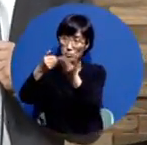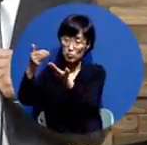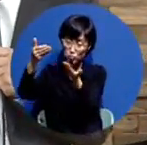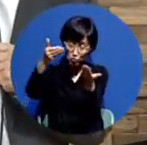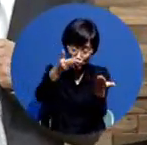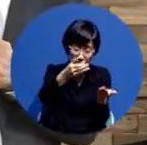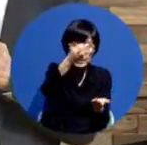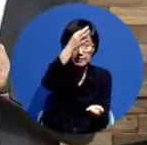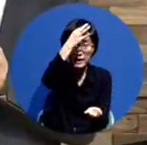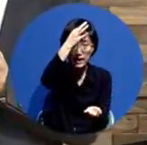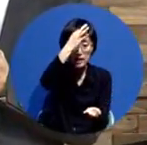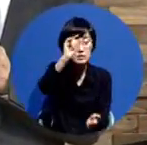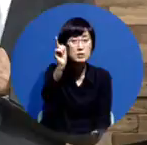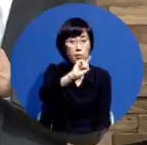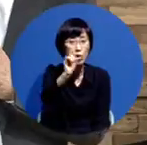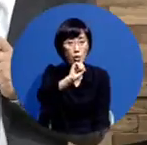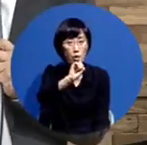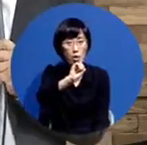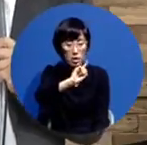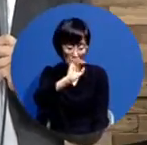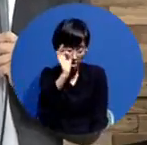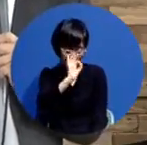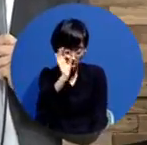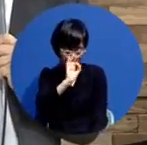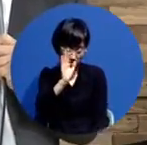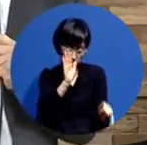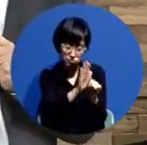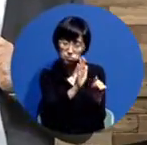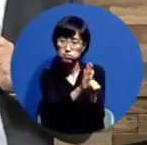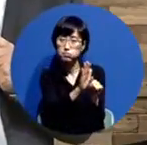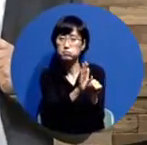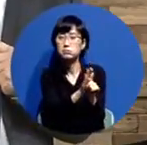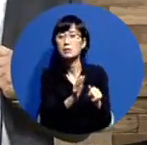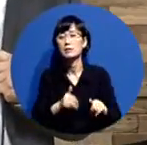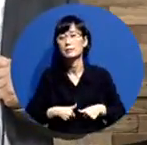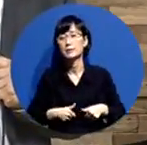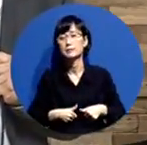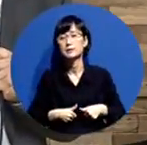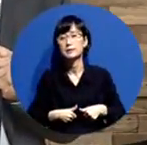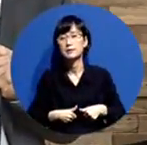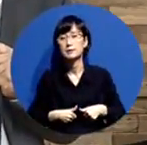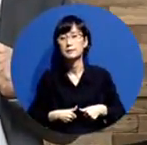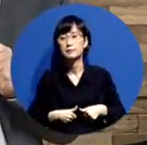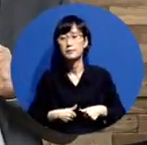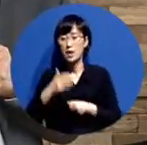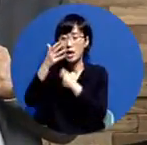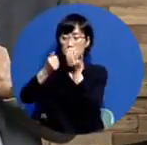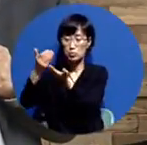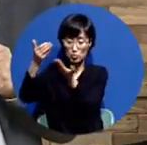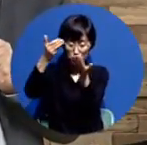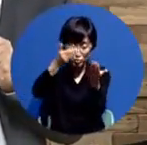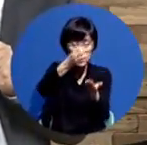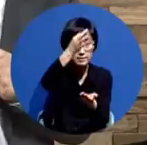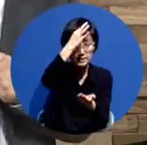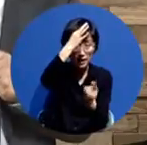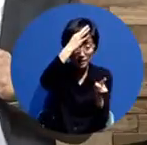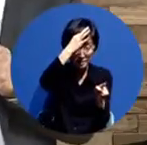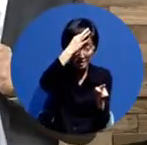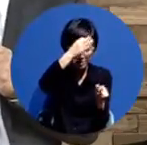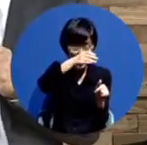야되는거예요 得发现神赐给我们 remnant 的这个才能 그달란트를100% 200% 300%의전문성을가질수있